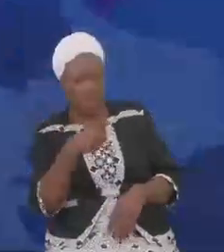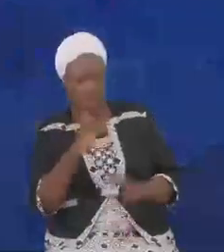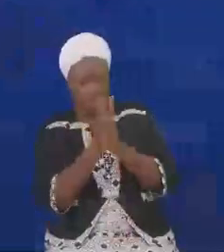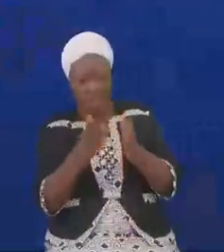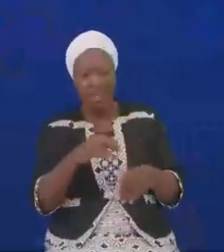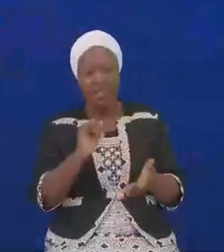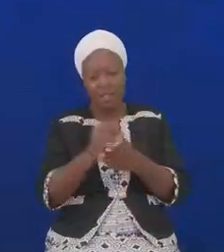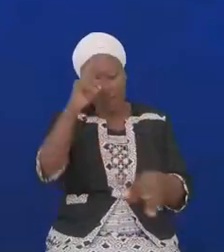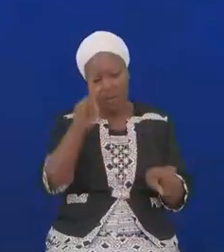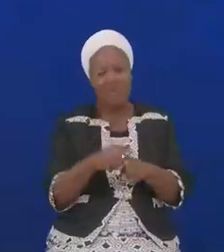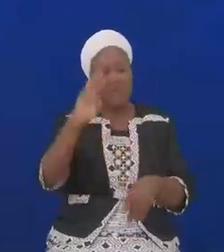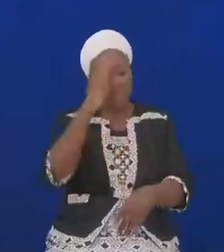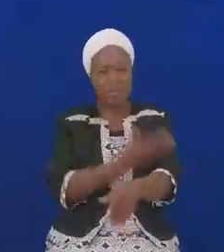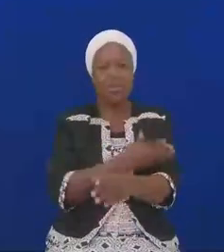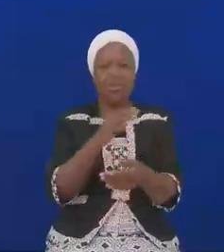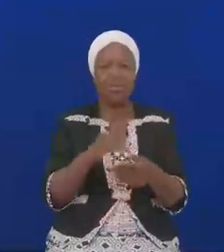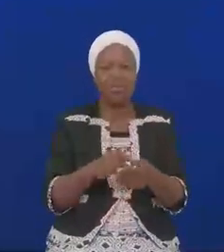fils d'alliance qui vient.